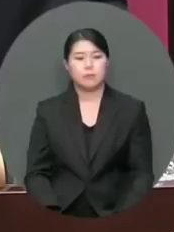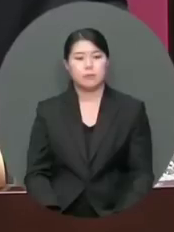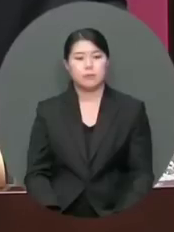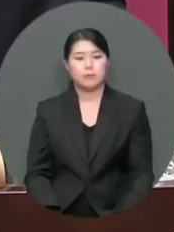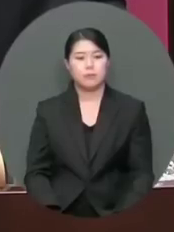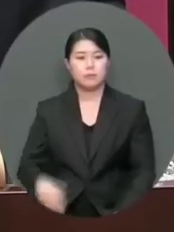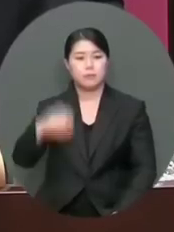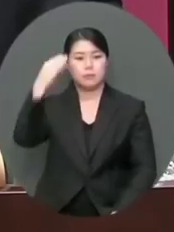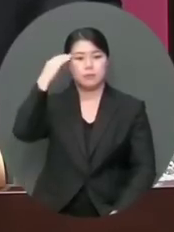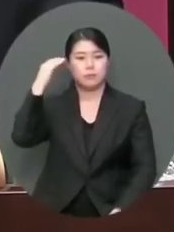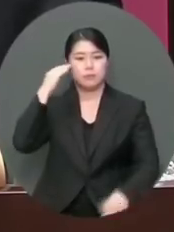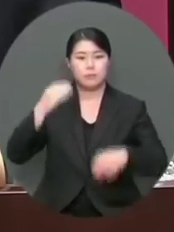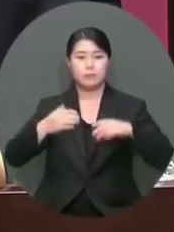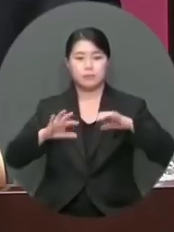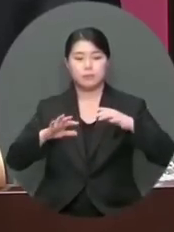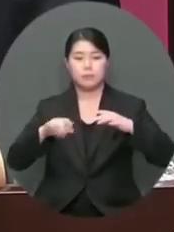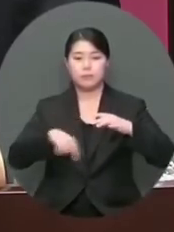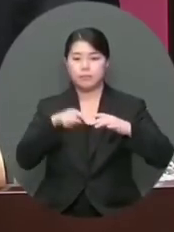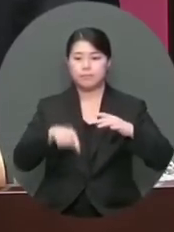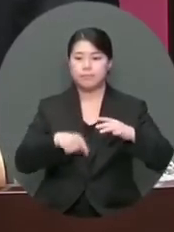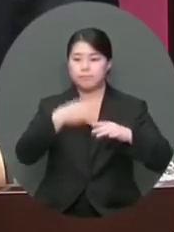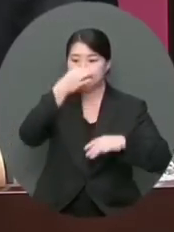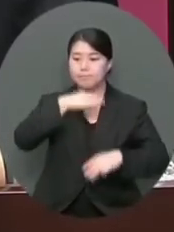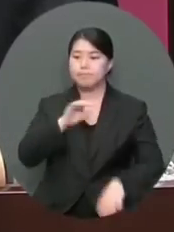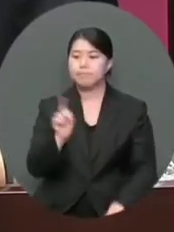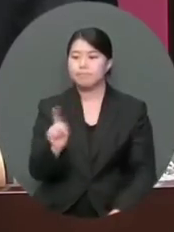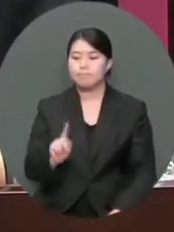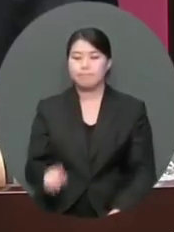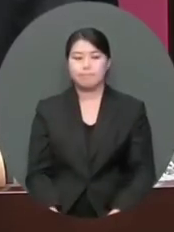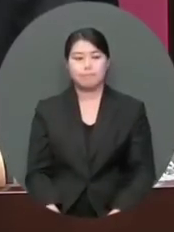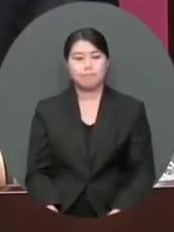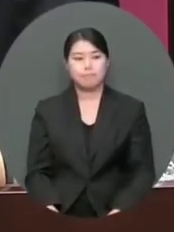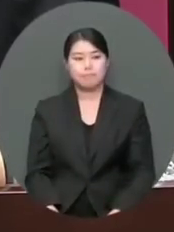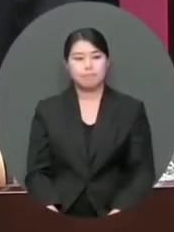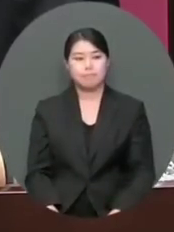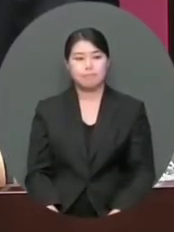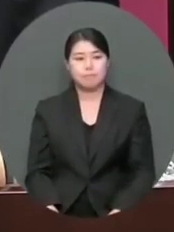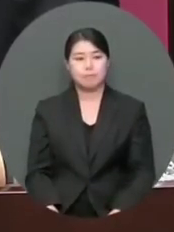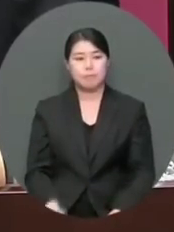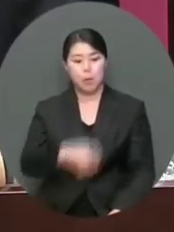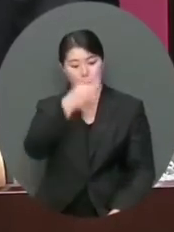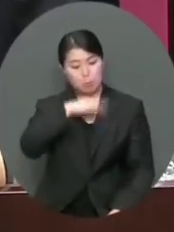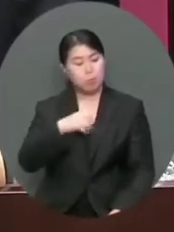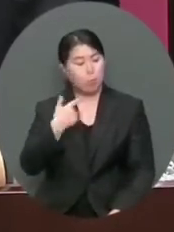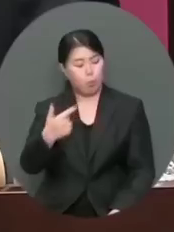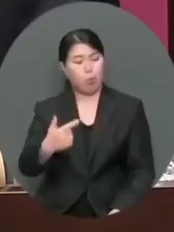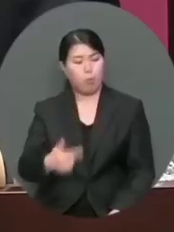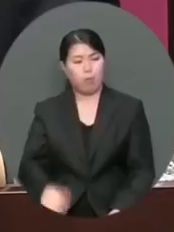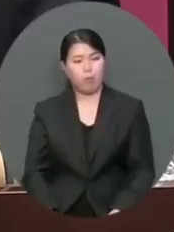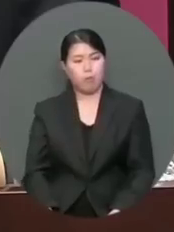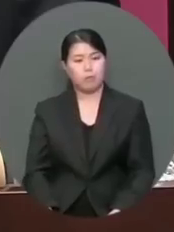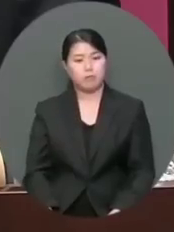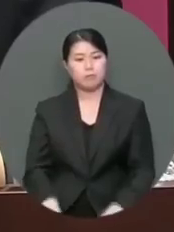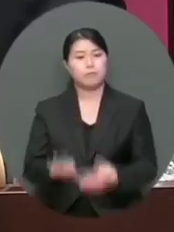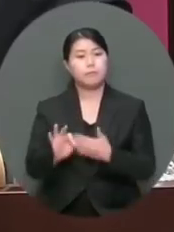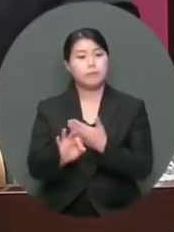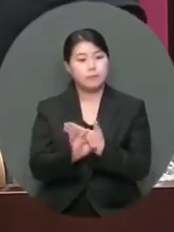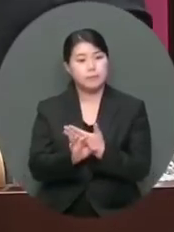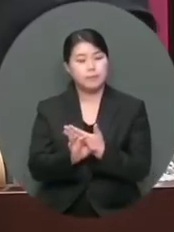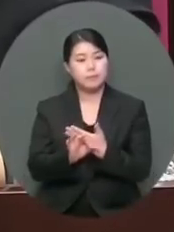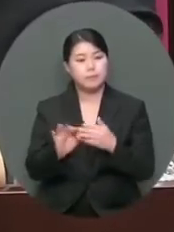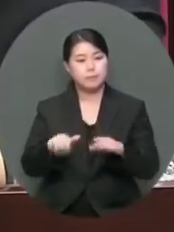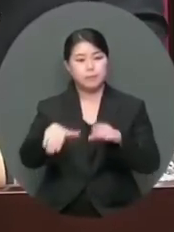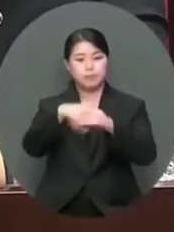우리 대한민국에 돌아오는 득은 무엇이 있습니까? 득은 크지요. 만약에 우리